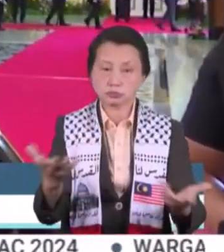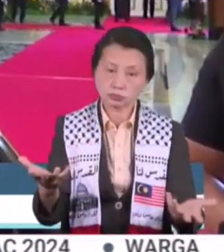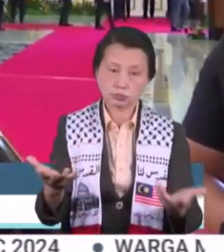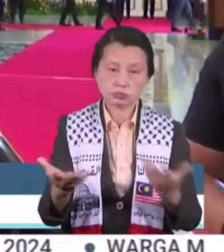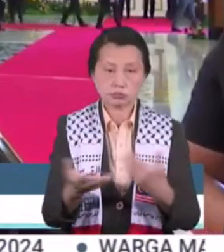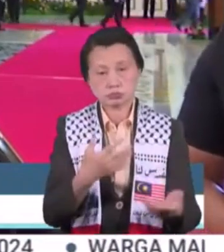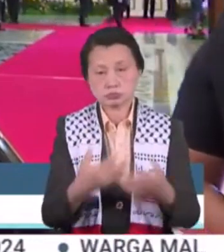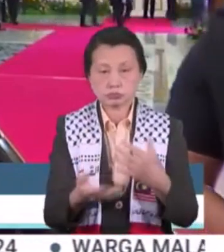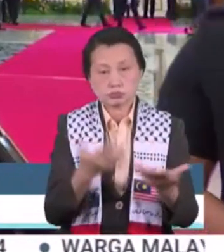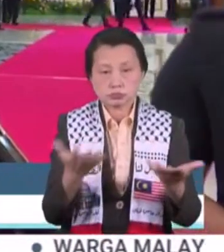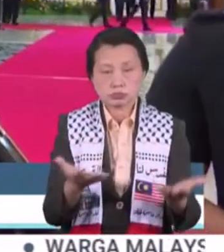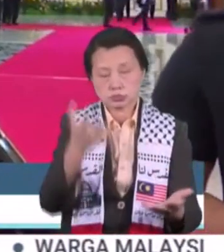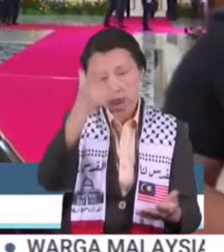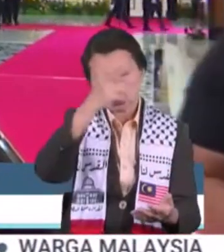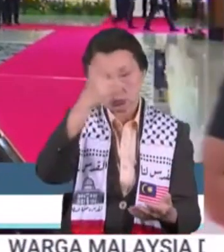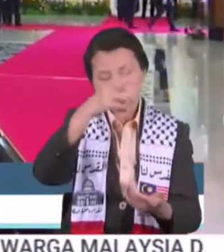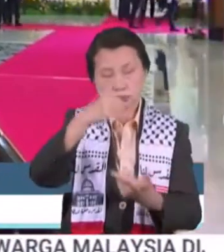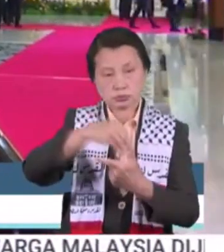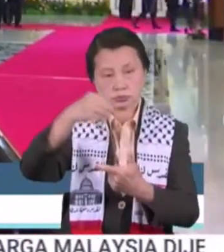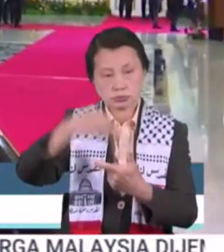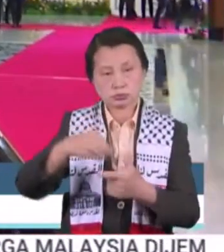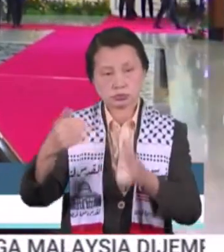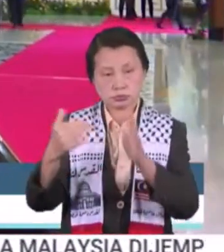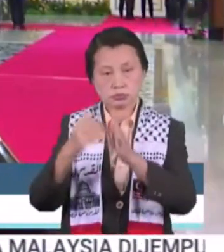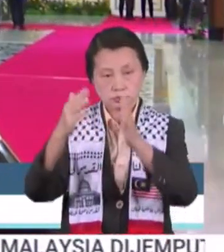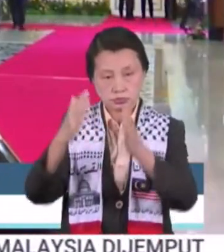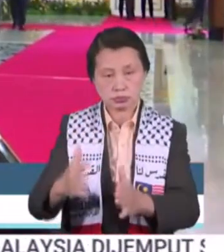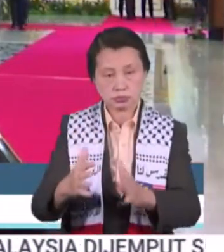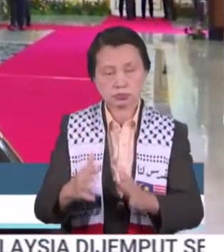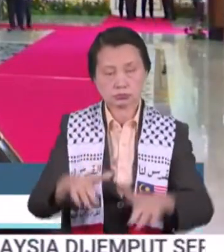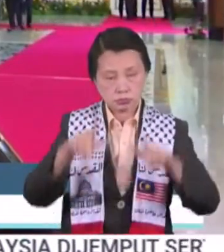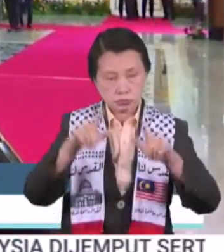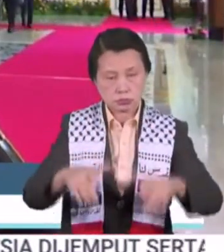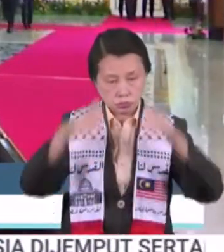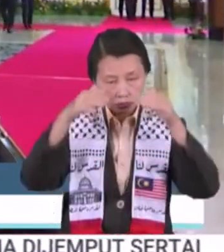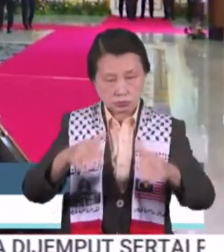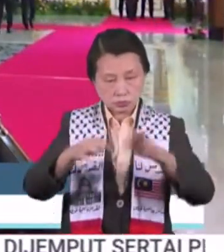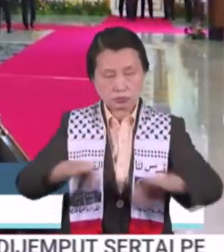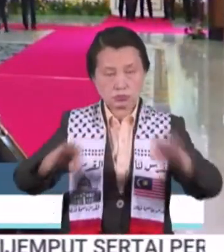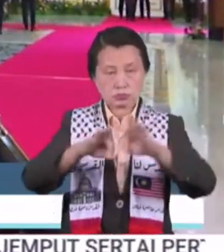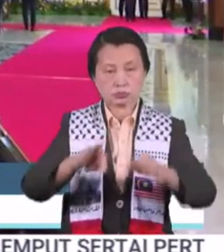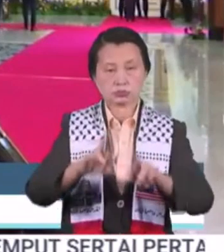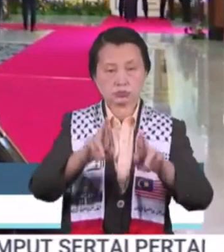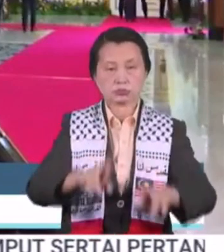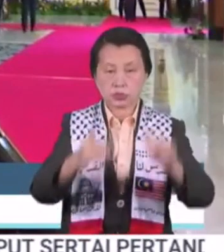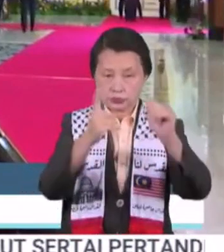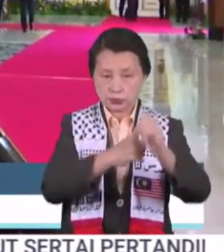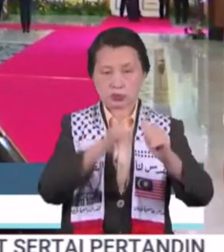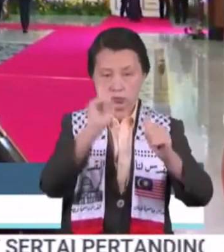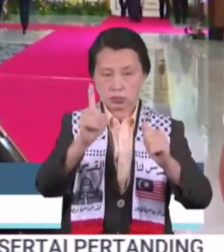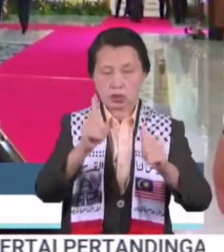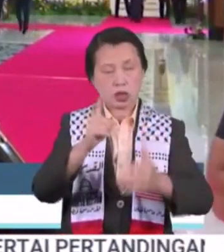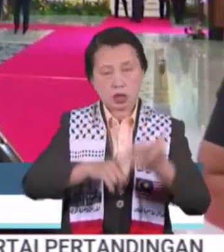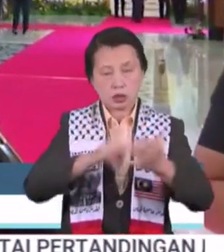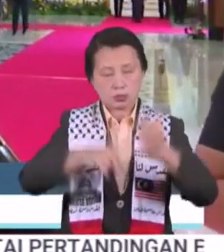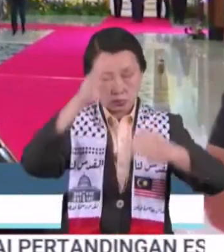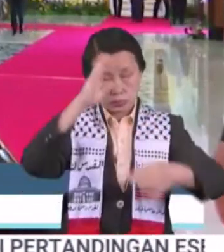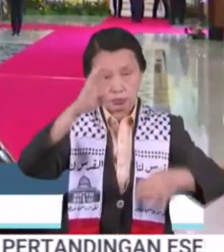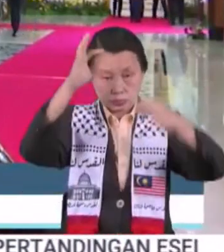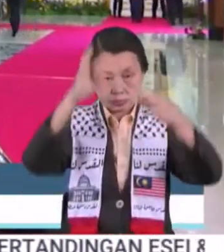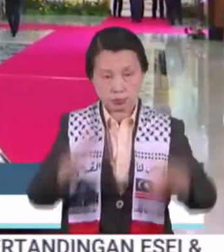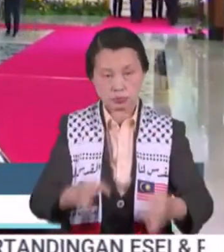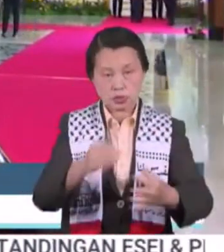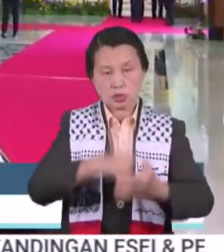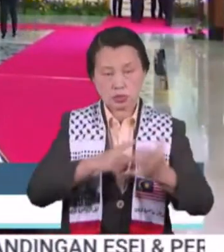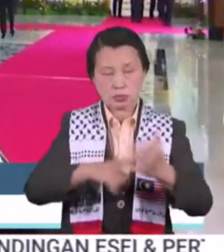di pihak kerajaan atau pembangkang, meletakkan negara dan rakyat sebagai keutamaan dalam apa juga keputusan,